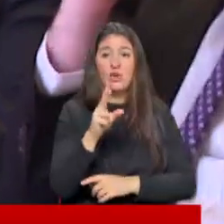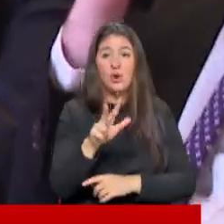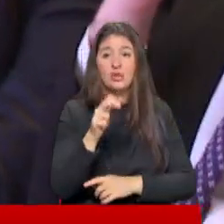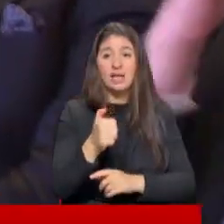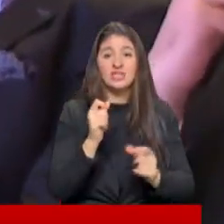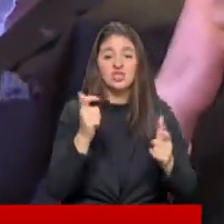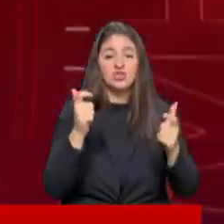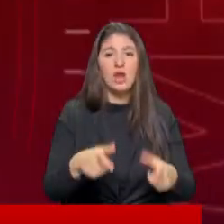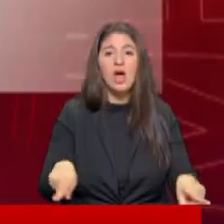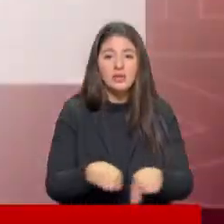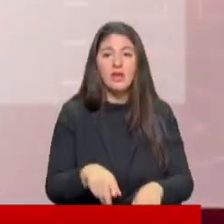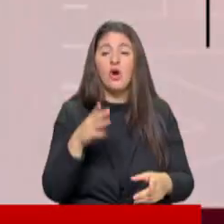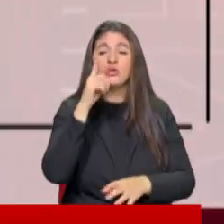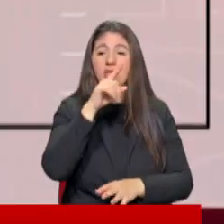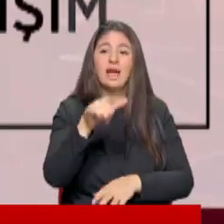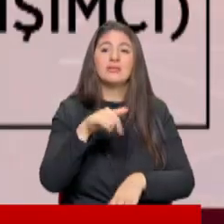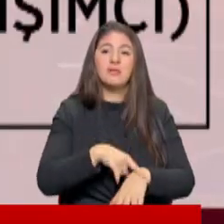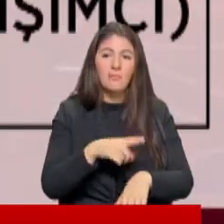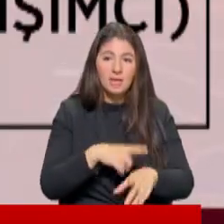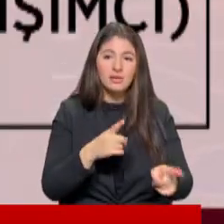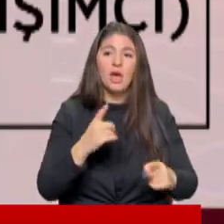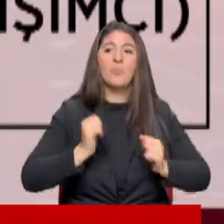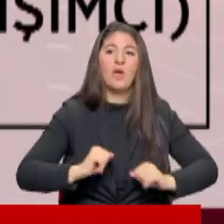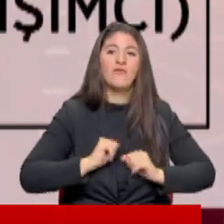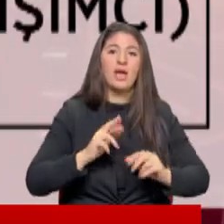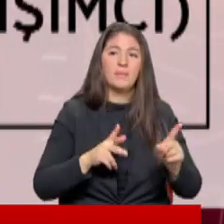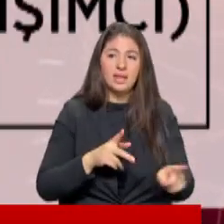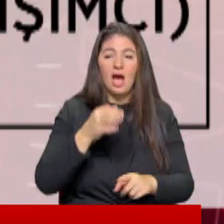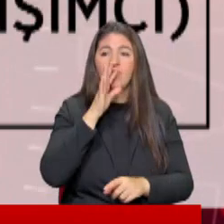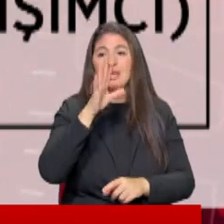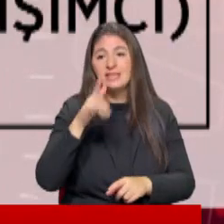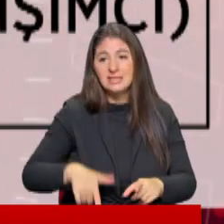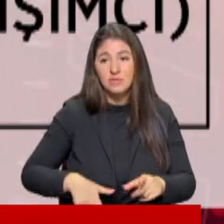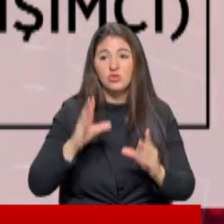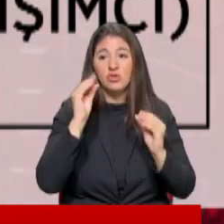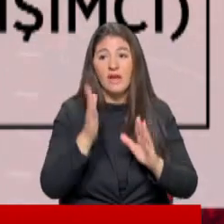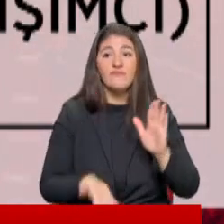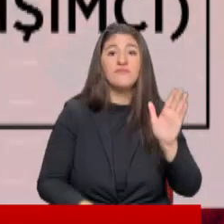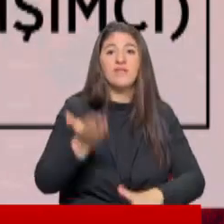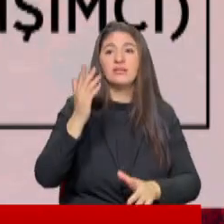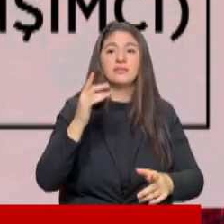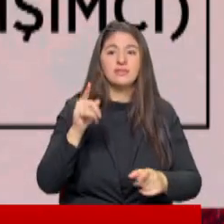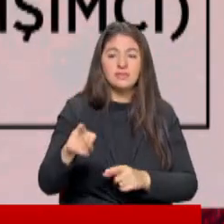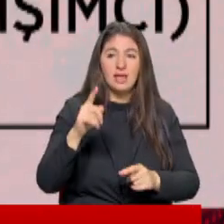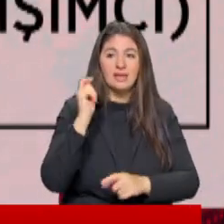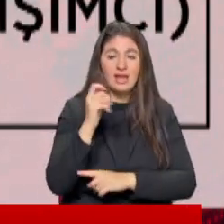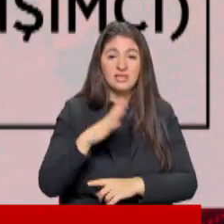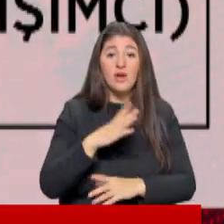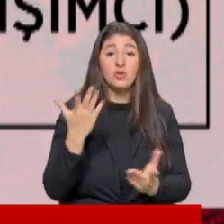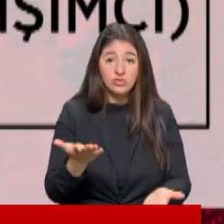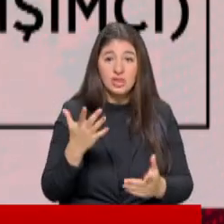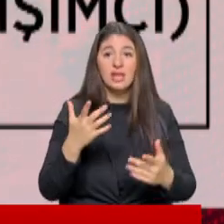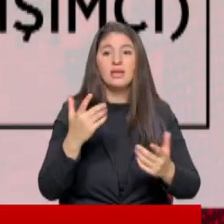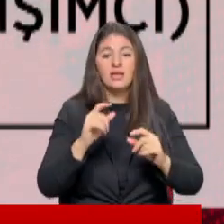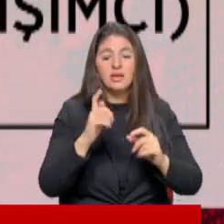36 şehre denk geliyor. O yüzden aynı zamanda kurultay provasıydı bu. Ankara ve İzmir'den de çok daha fazla delegesi var İstanbul'un. Üstelik